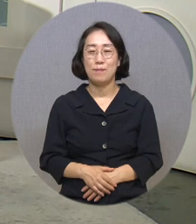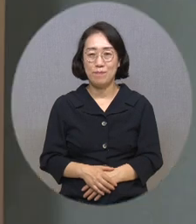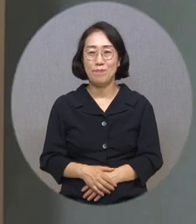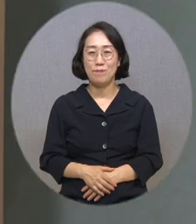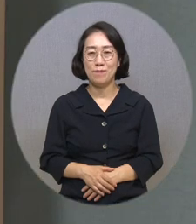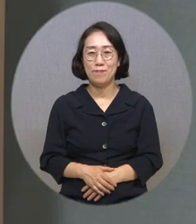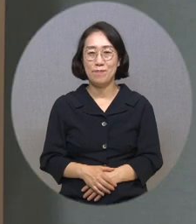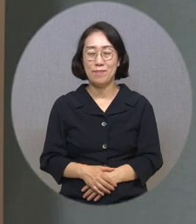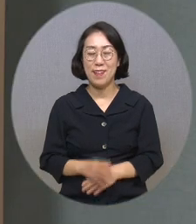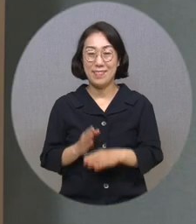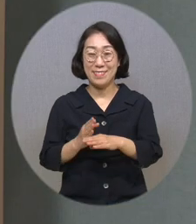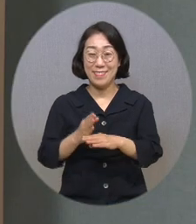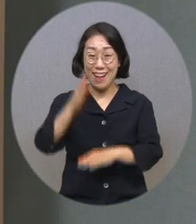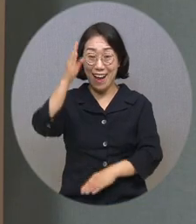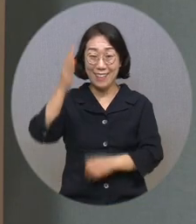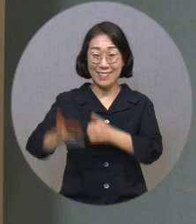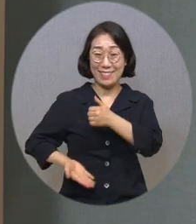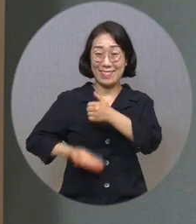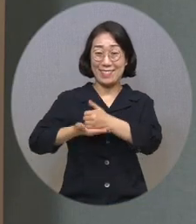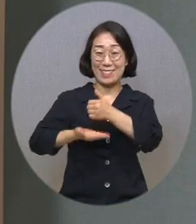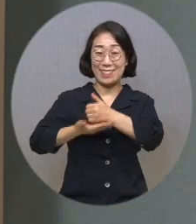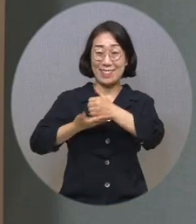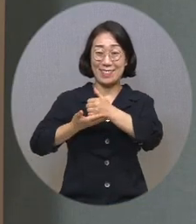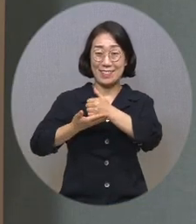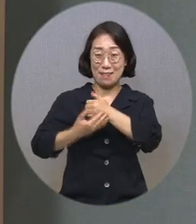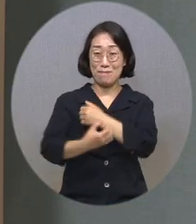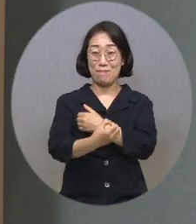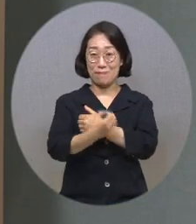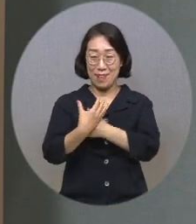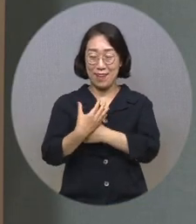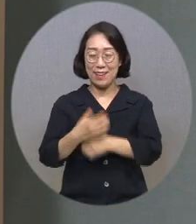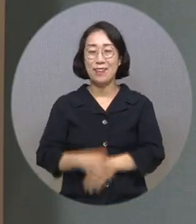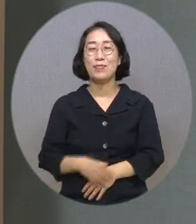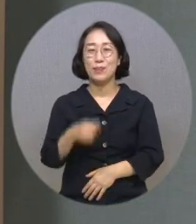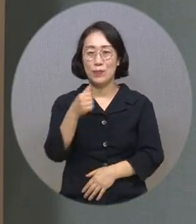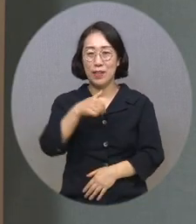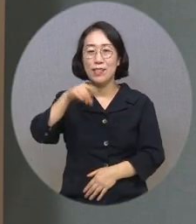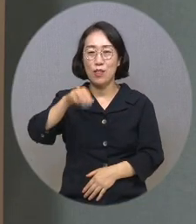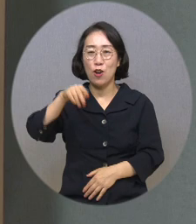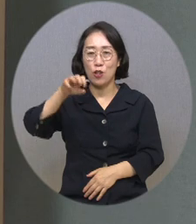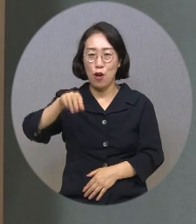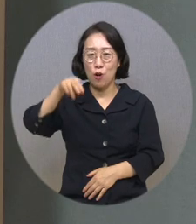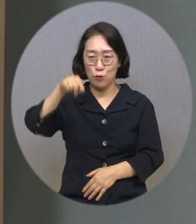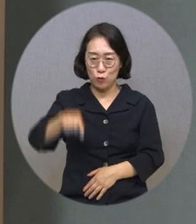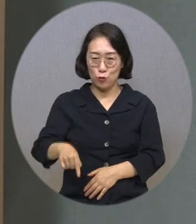지금 과찬의 소개를 받았습니다. 네, 정경수입니다.